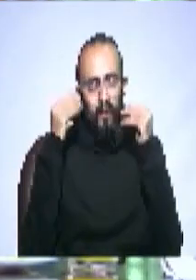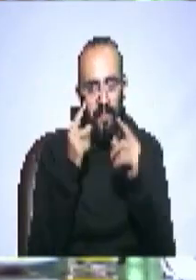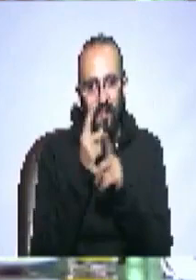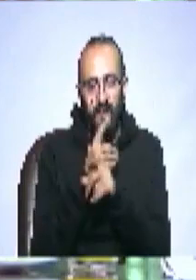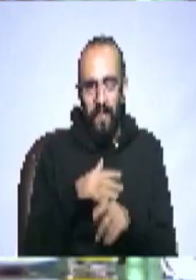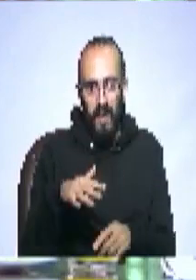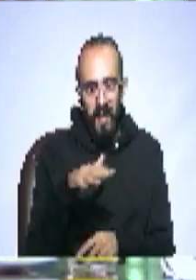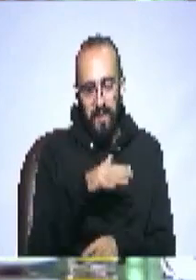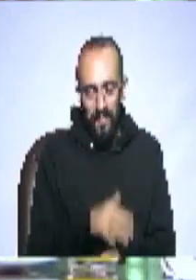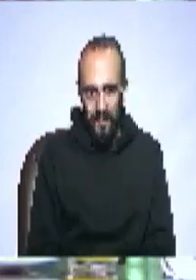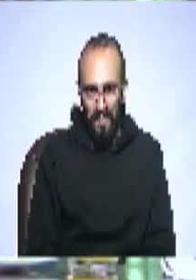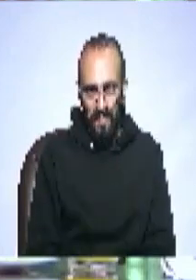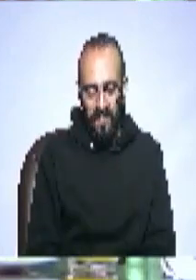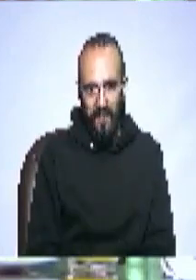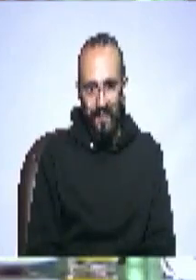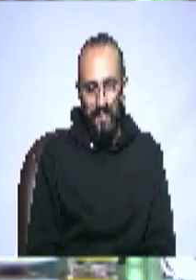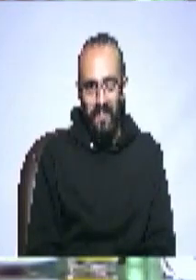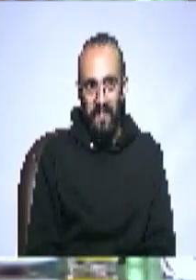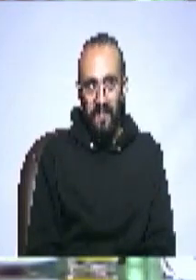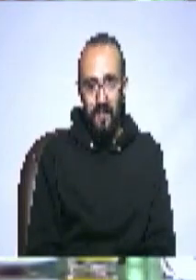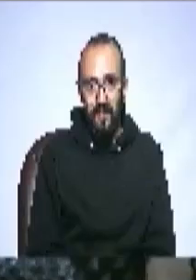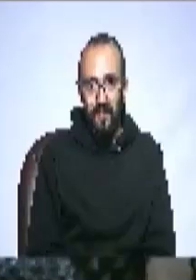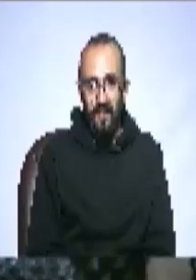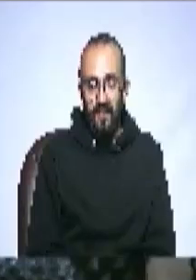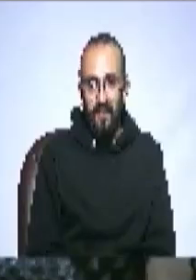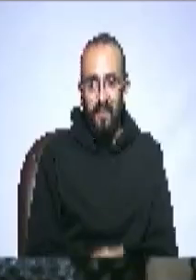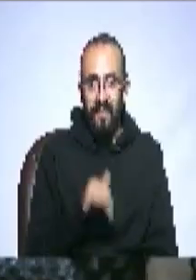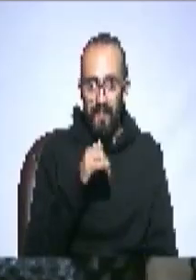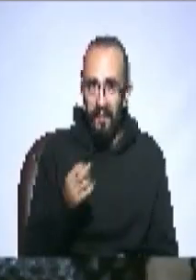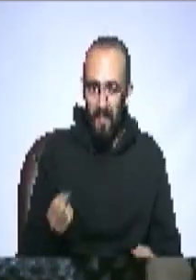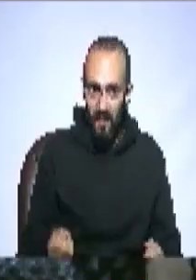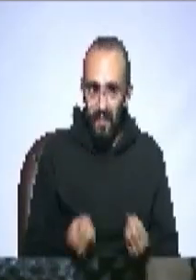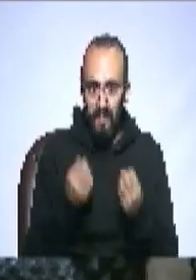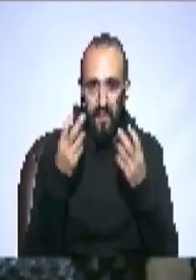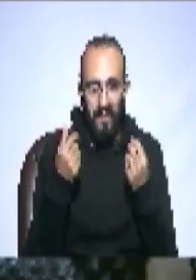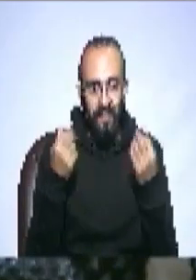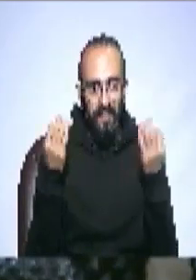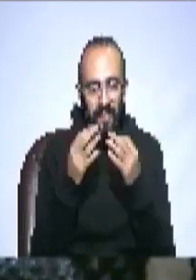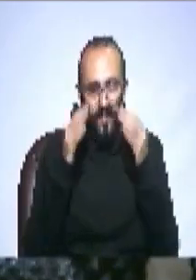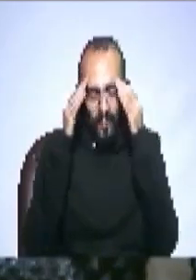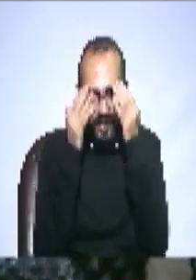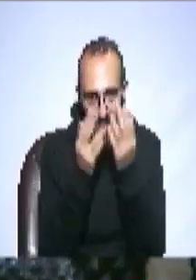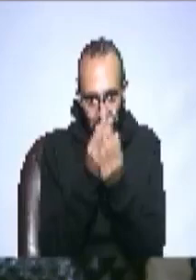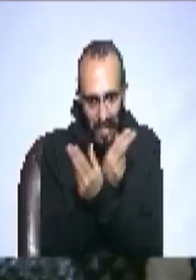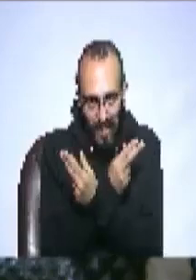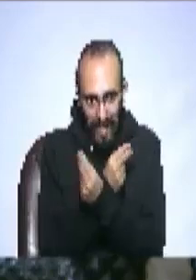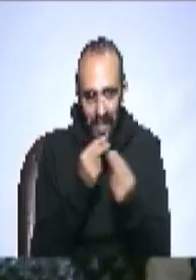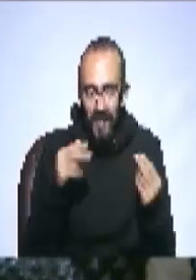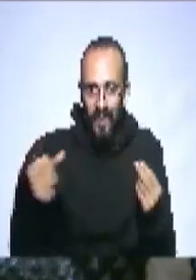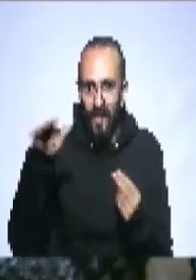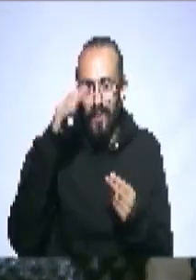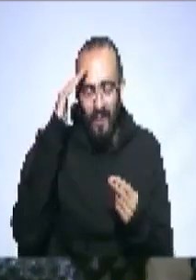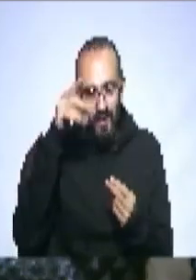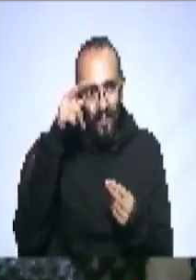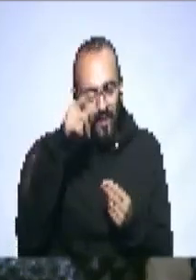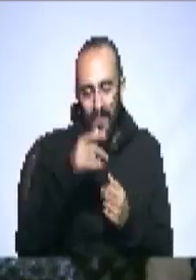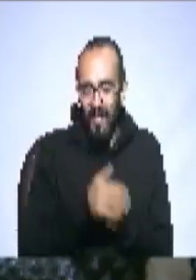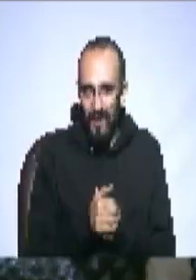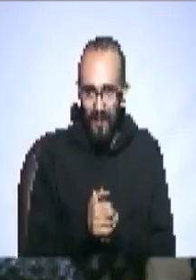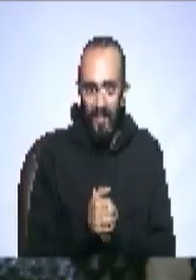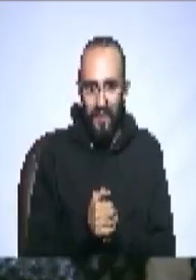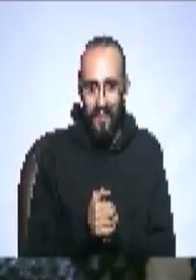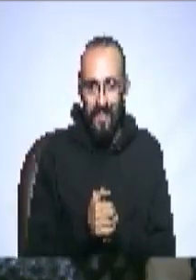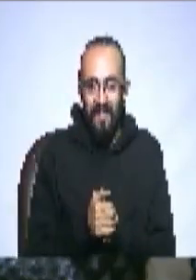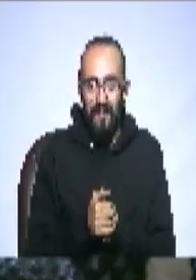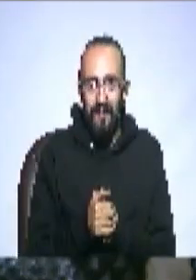معاكم. واحنا كمان يا شيف اكيد دايما منور ومتالق. انا بشكرك جدا واكيد مشاهدينا بيشكروك جدا. شكرا يا شيف.